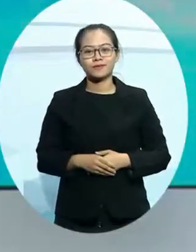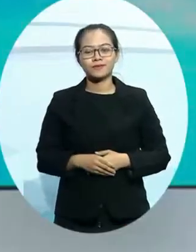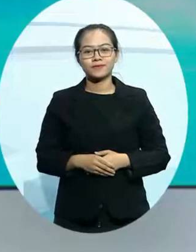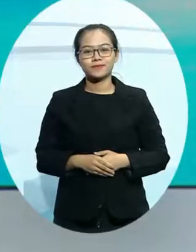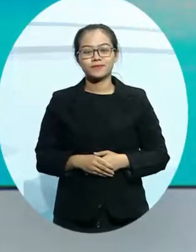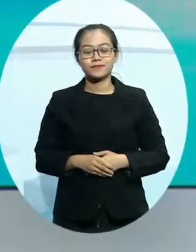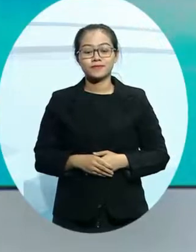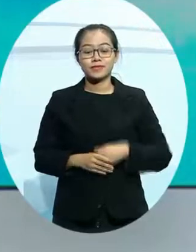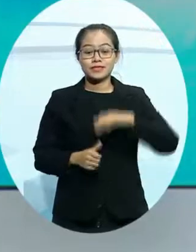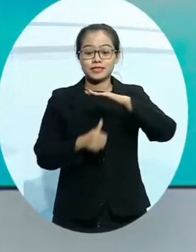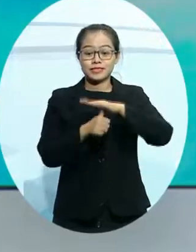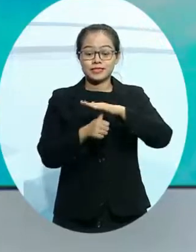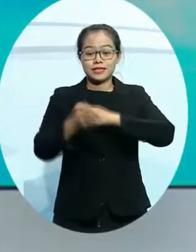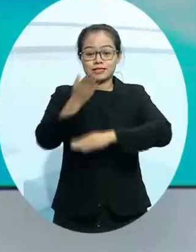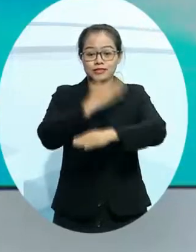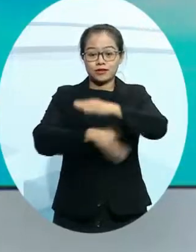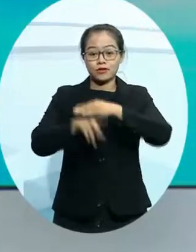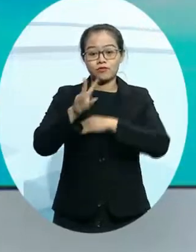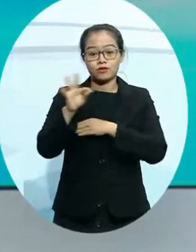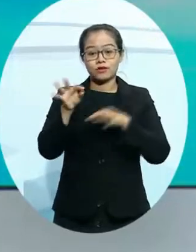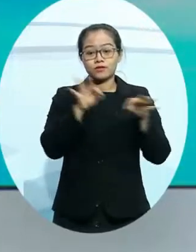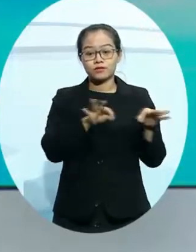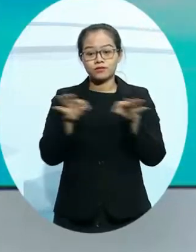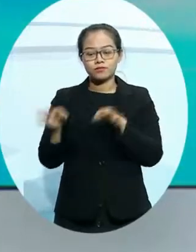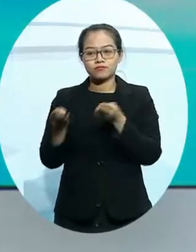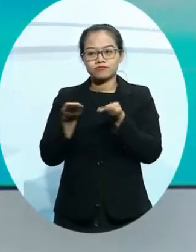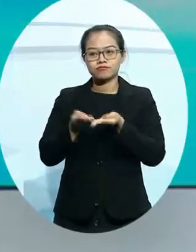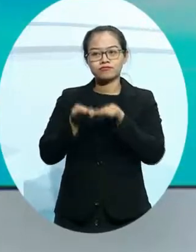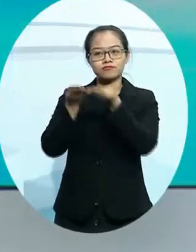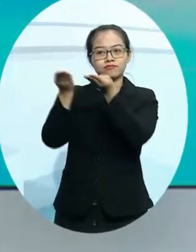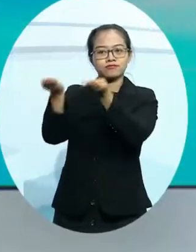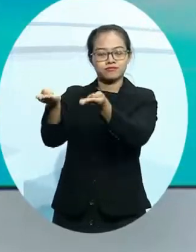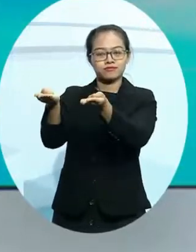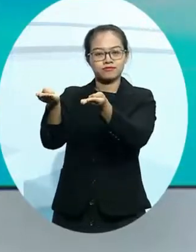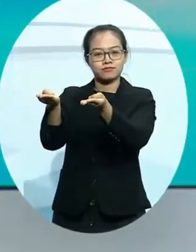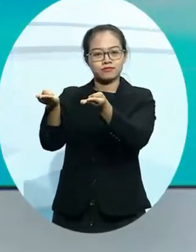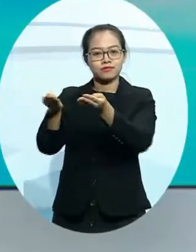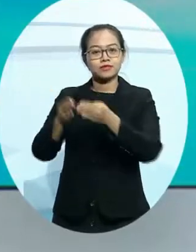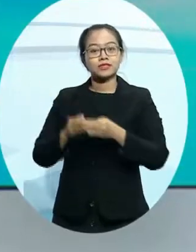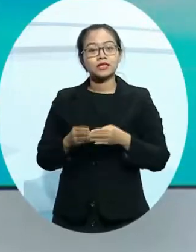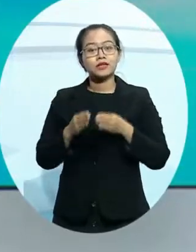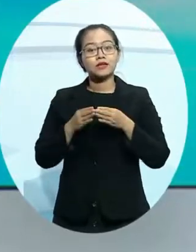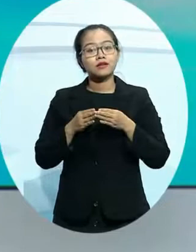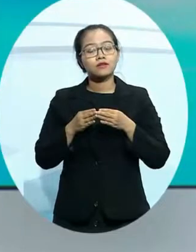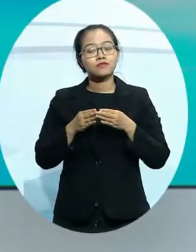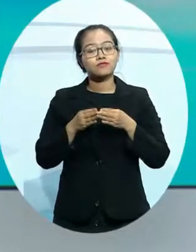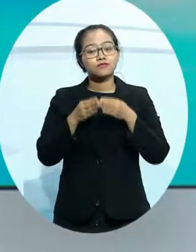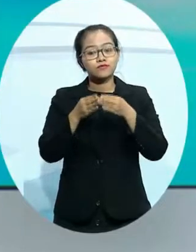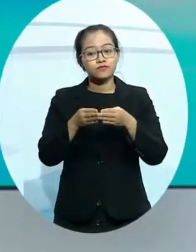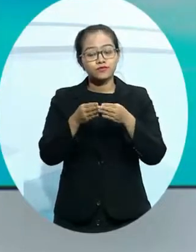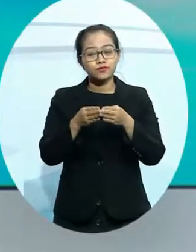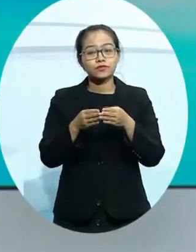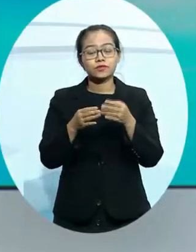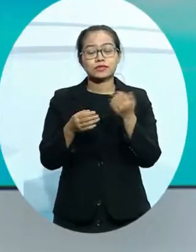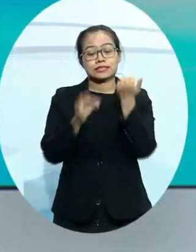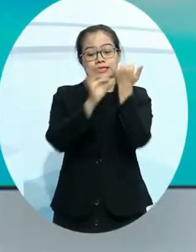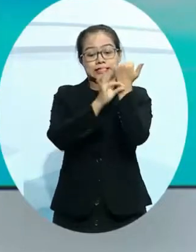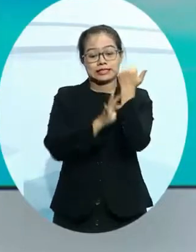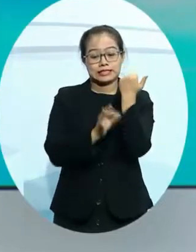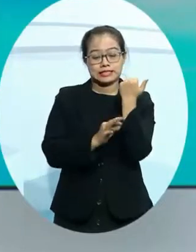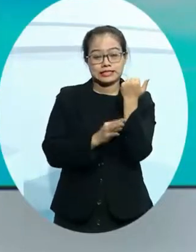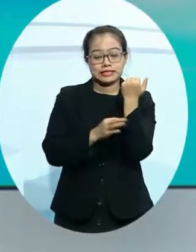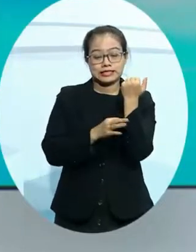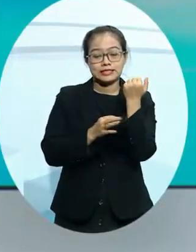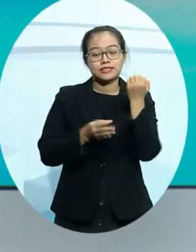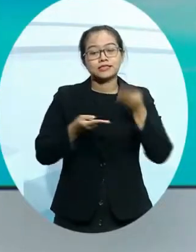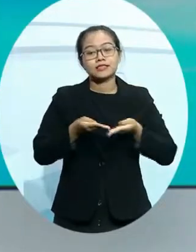Sở Giao thông Vận tải Thành phố Hồ Chí Minh vừa gửi phương án tổ chức khai thác hai tuyến vận chuyển khách du lịch liên tỉnh đến các sở ngành liên quan cùng